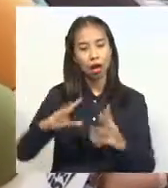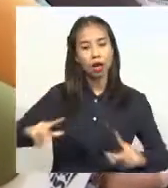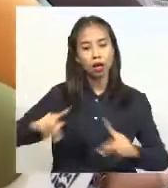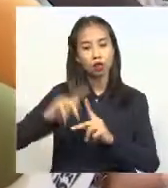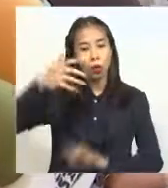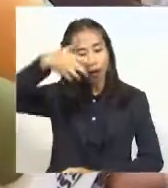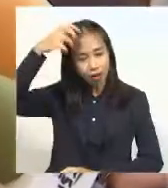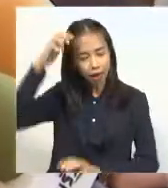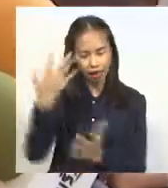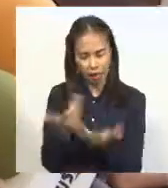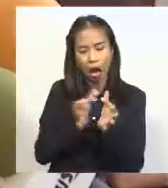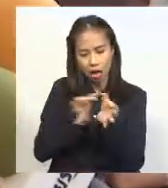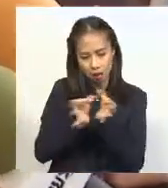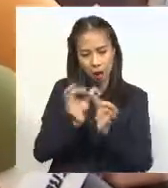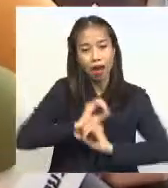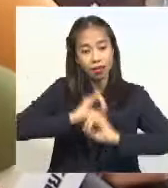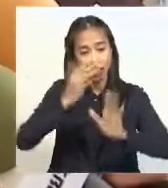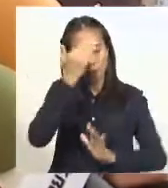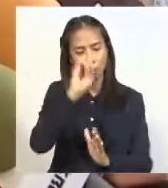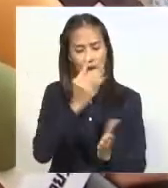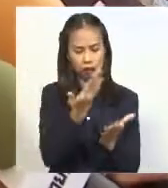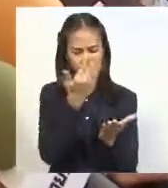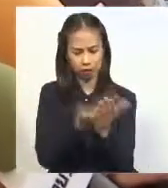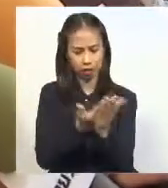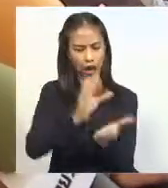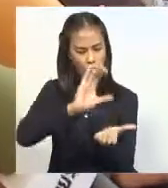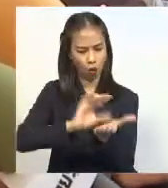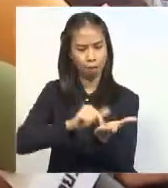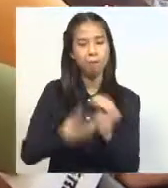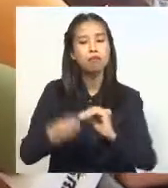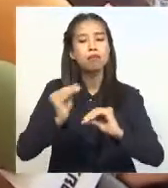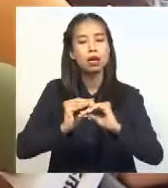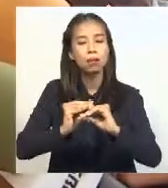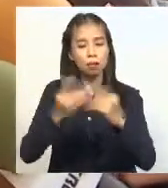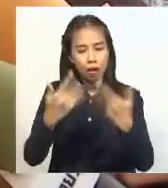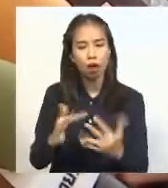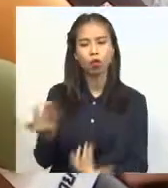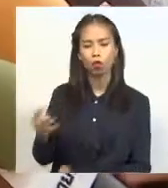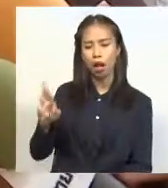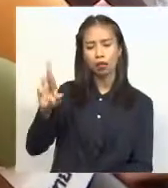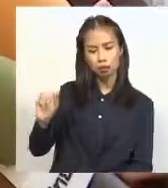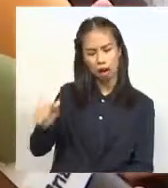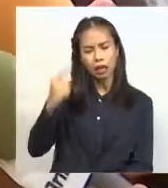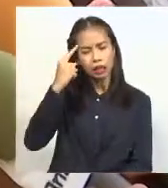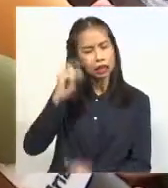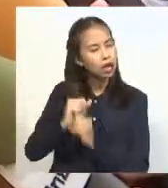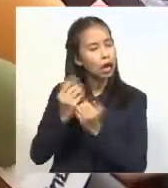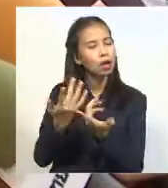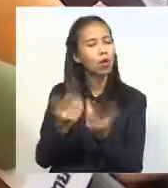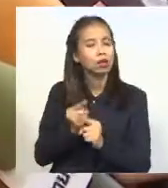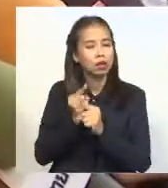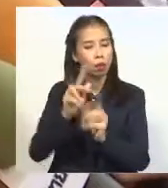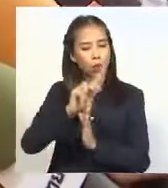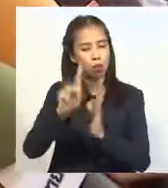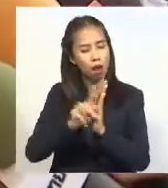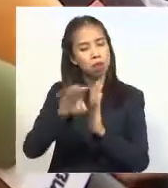นถึงการใช้จ่ายงบประมาณที่เสนอไปซึ่งทางสภาจะมีความคิดเห็นอย่างไรอันนี้ขอให้เป็นไปตามกฎหมายไปฟังเสียงกัน